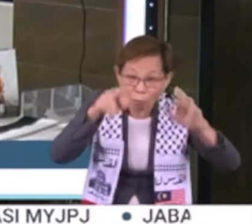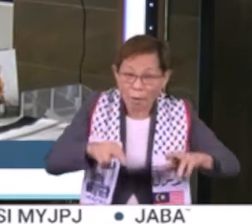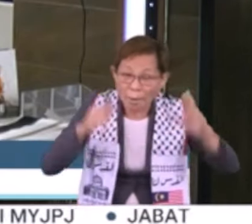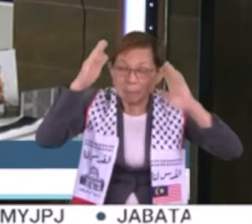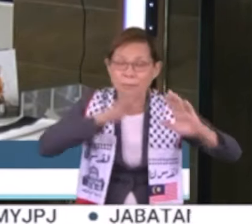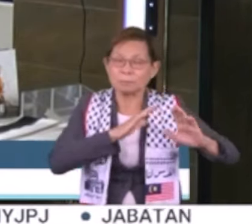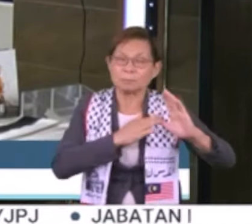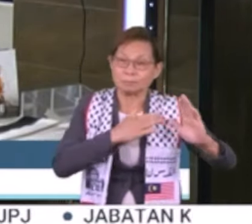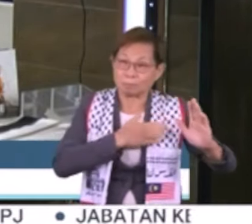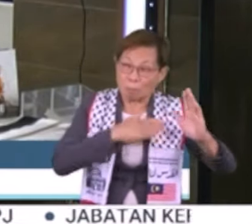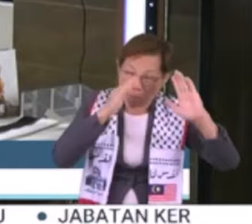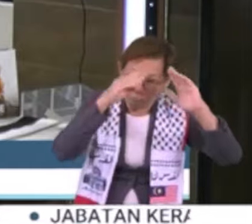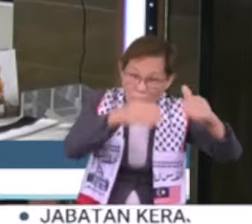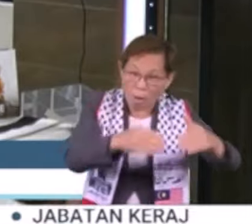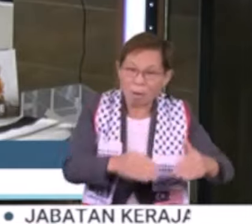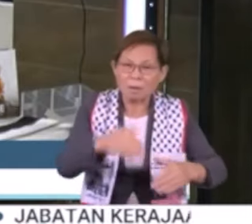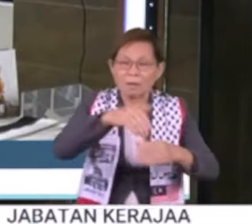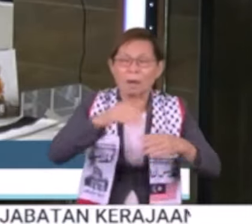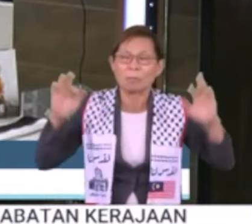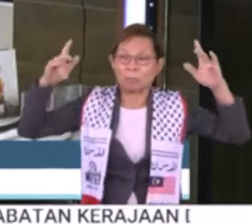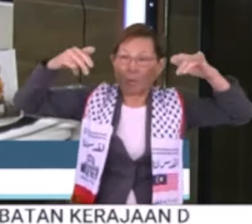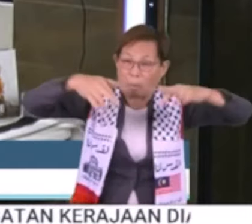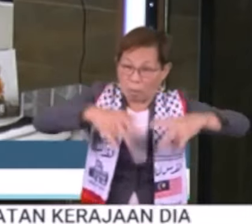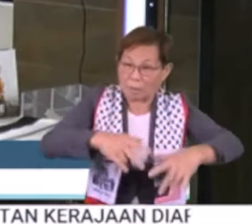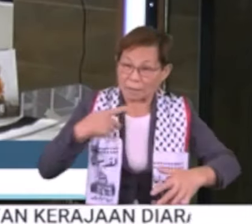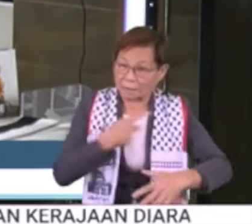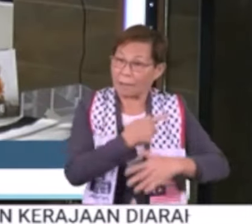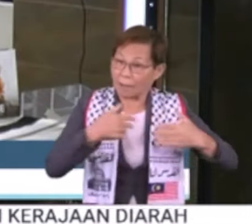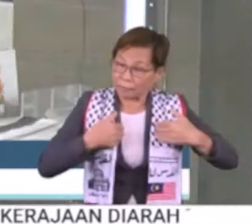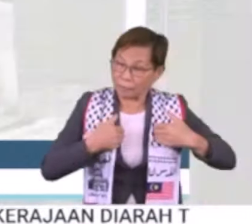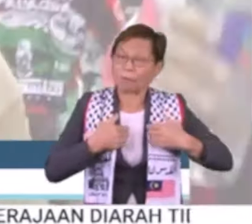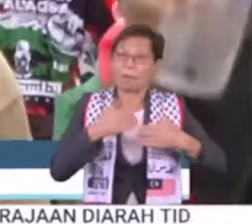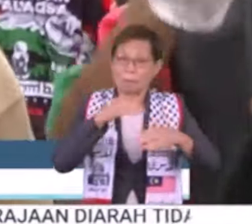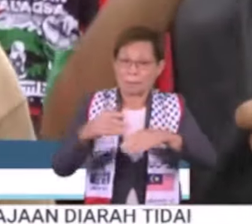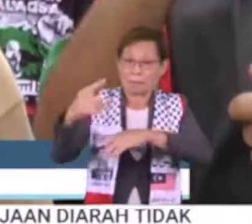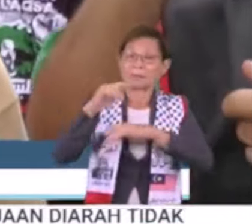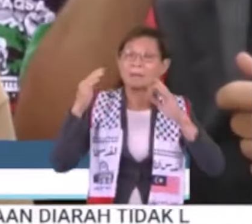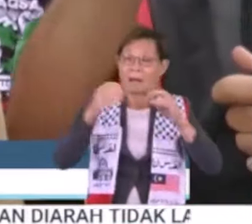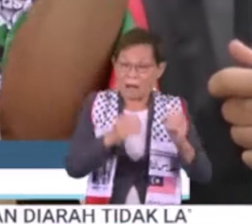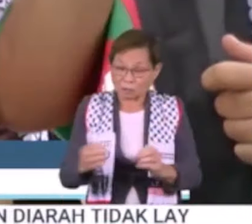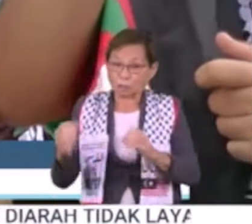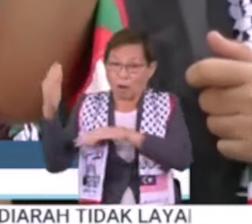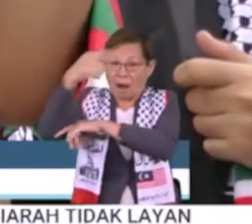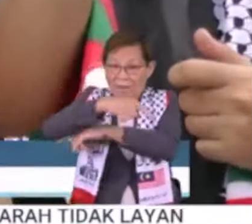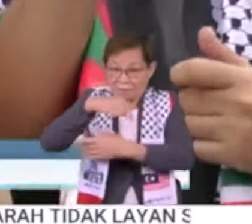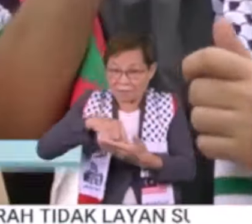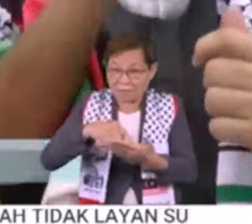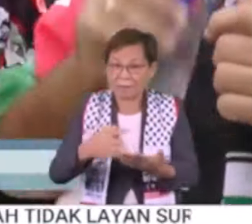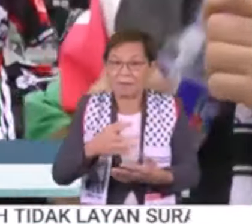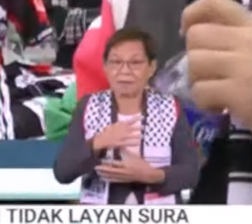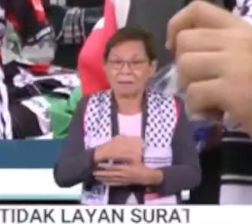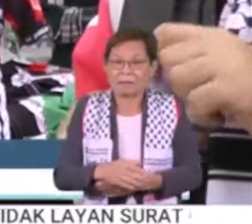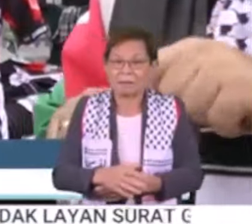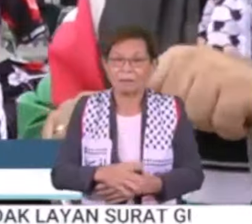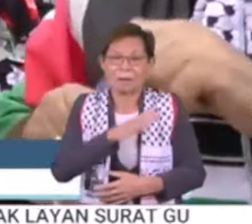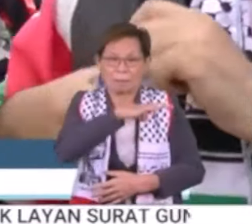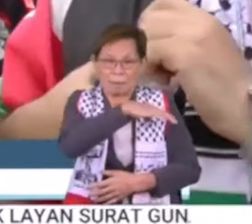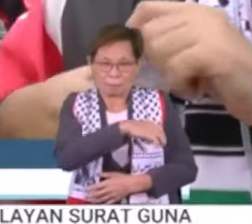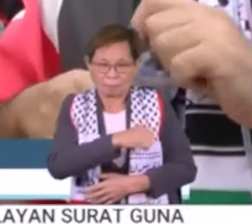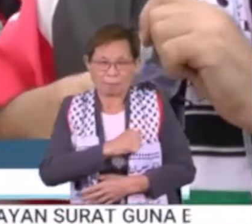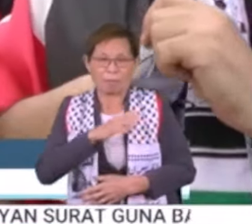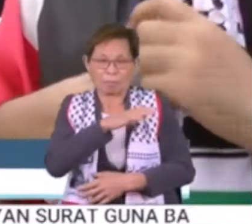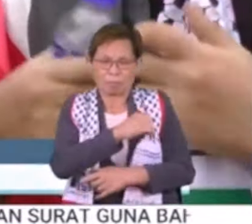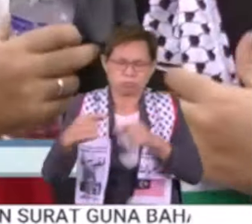bentuk kita kata perhimpunan dan perkumpulan yang kita ajurkan pada hari ini. We came here to support the Palestinian